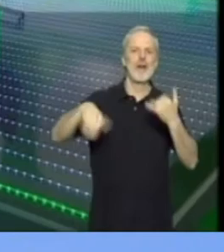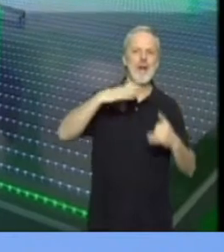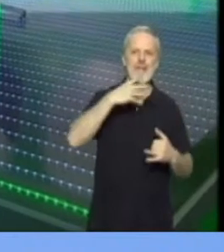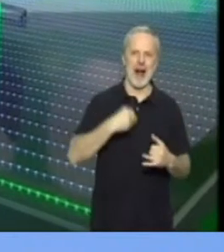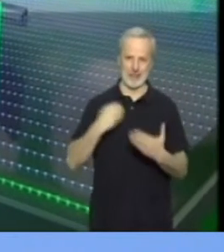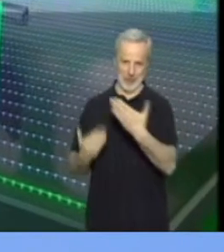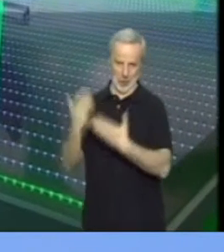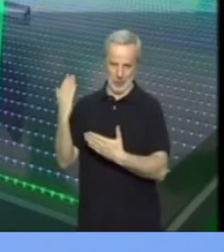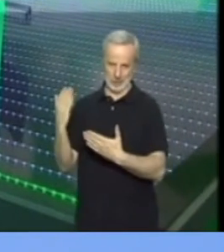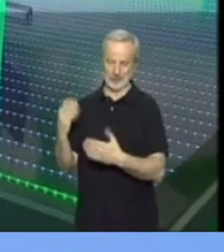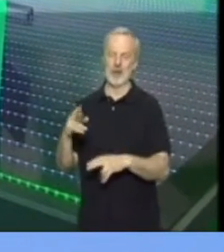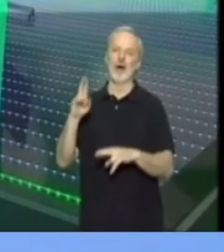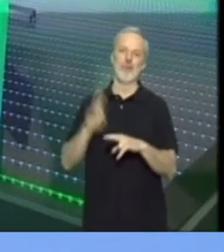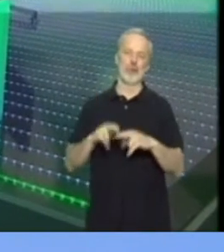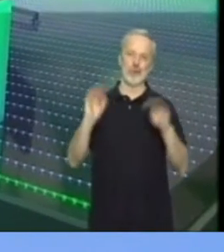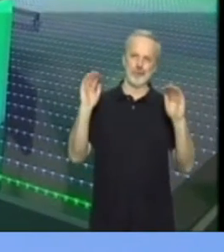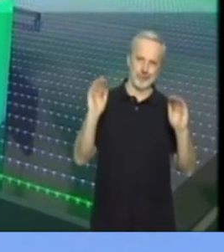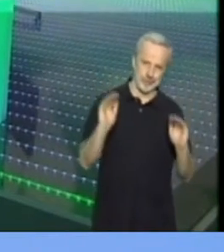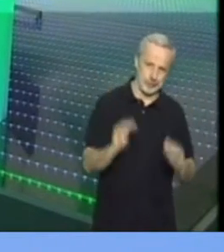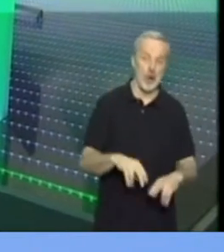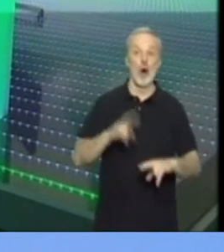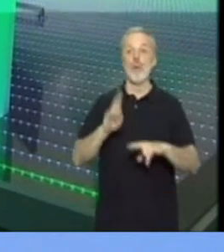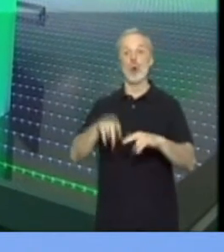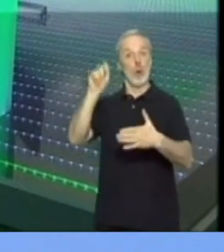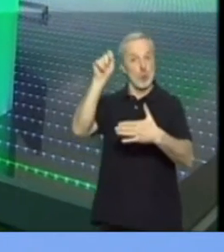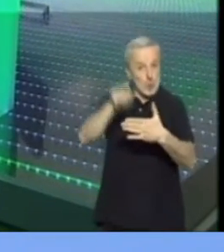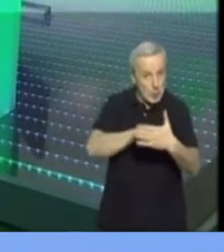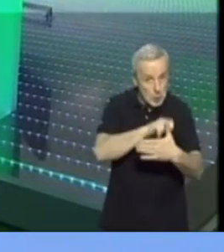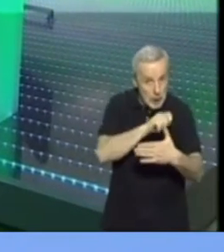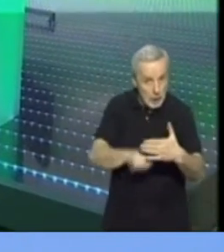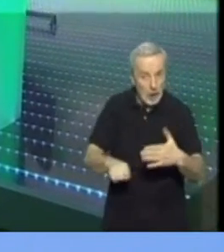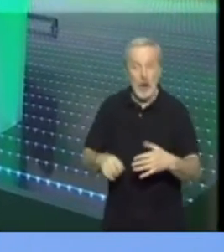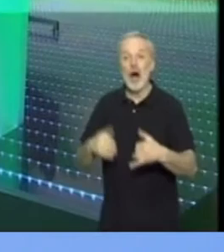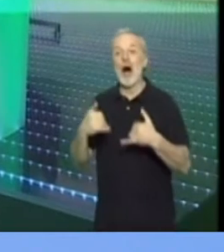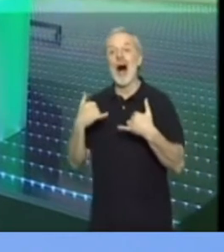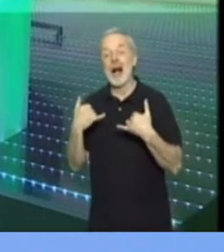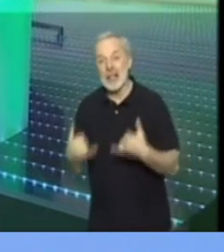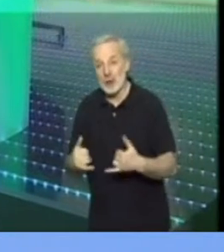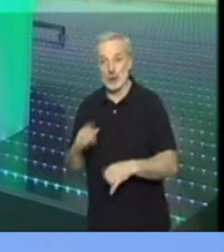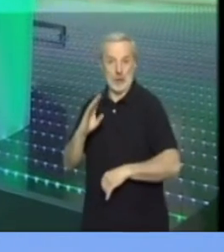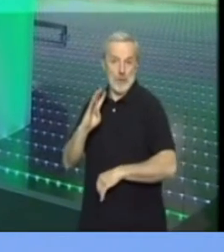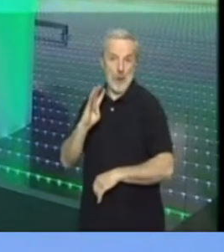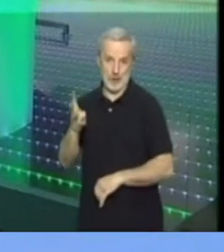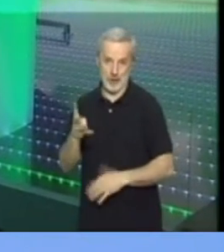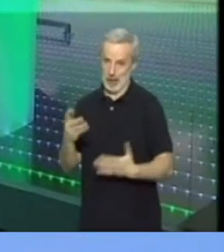pak chvilku živořil, chvilku neexistoval a letos se pojede 4. obnovený ročník.